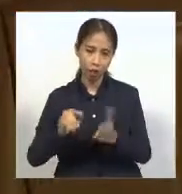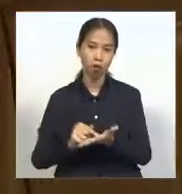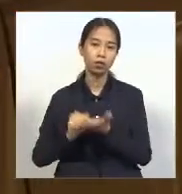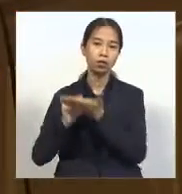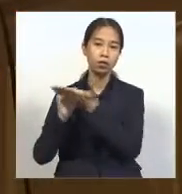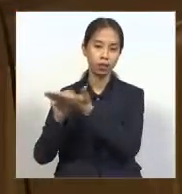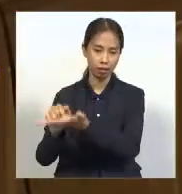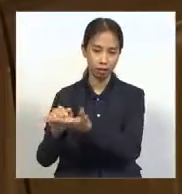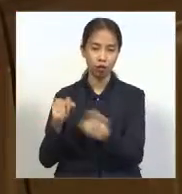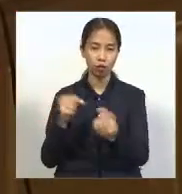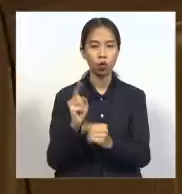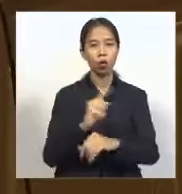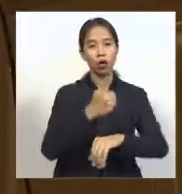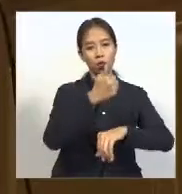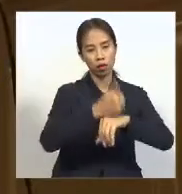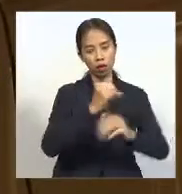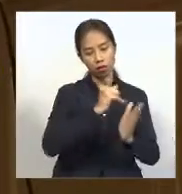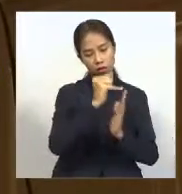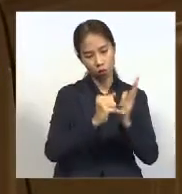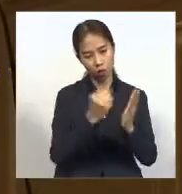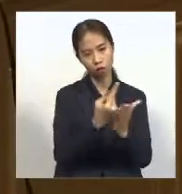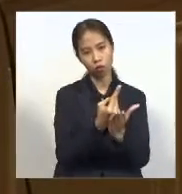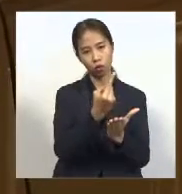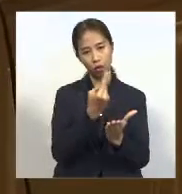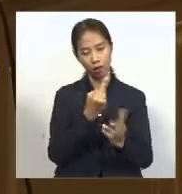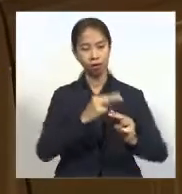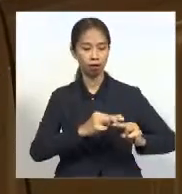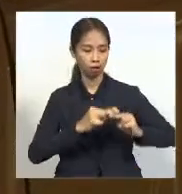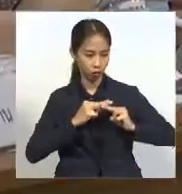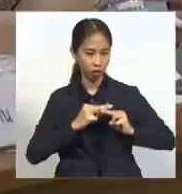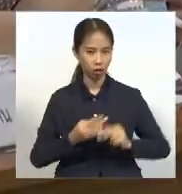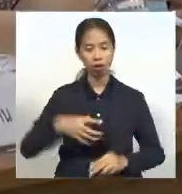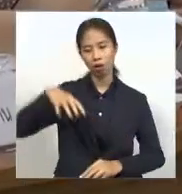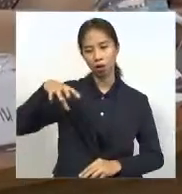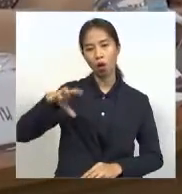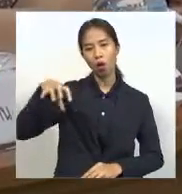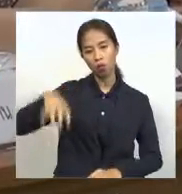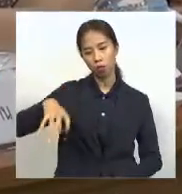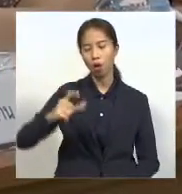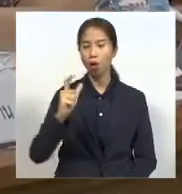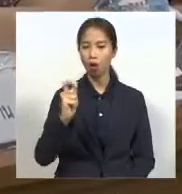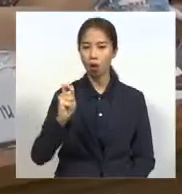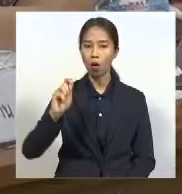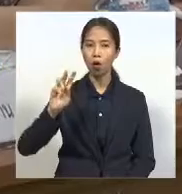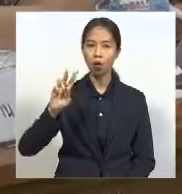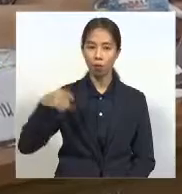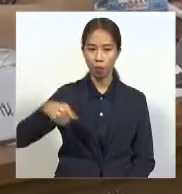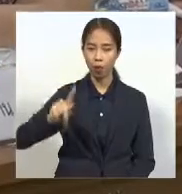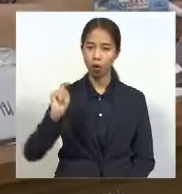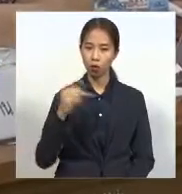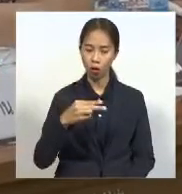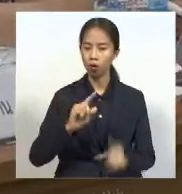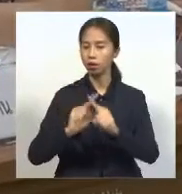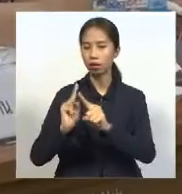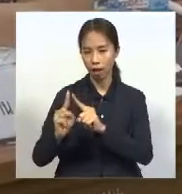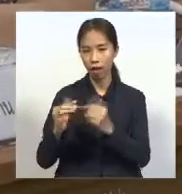กับผู้ว่าราชการจังหวัดผู้แทนภาคเอกชนและผู้บริหารท้องถิ่นเพื่อขับเคลื่อนการพัฒนากลุ่มจังหวัดภาคกลางตอนล่างหนึ่งก็ประ